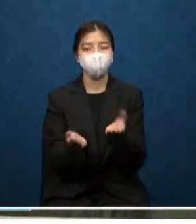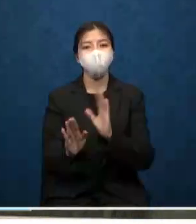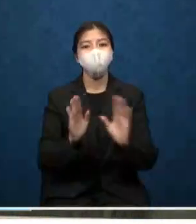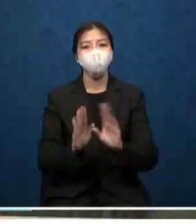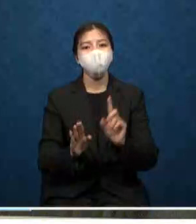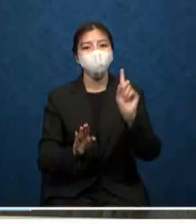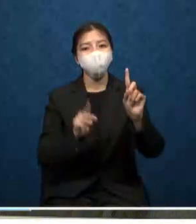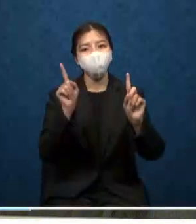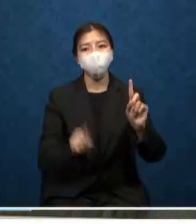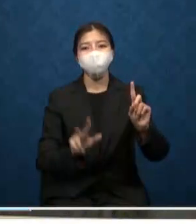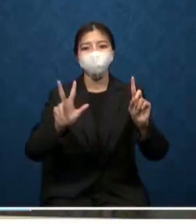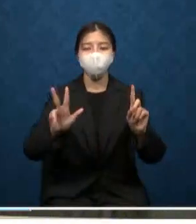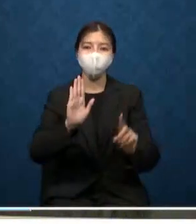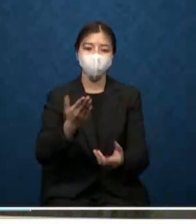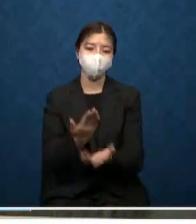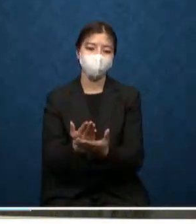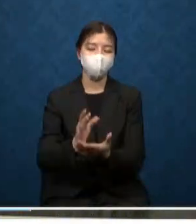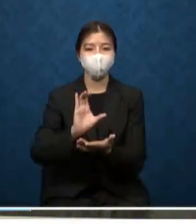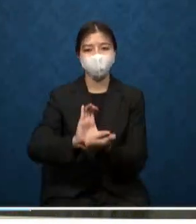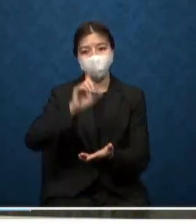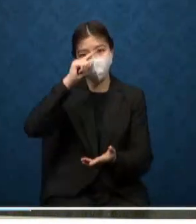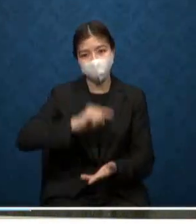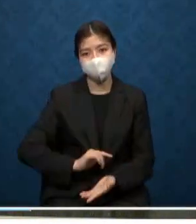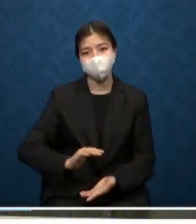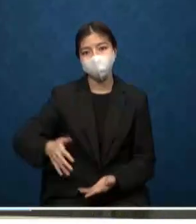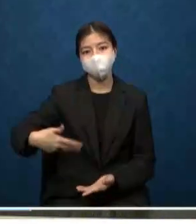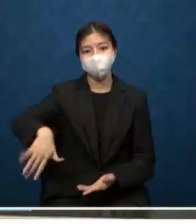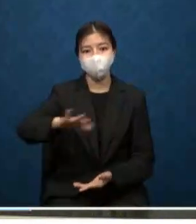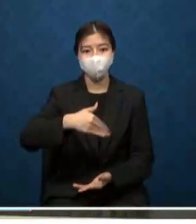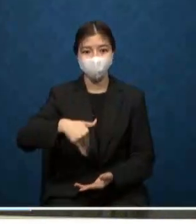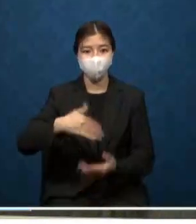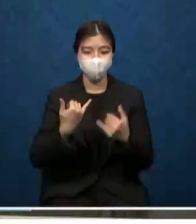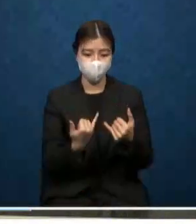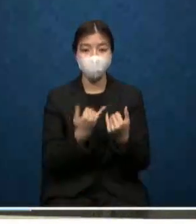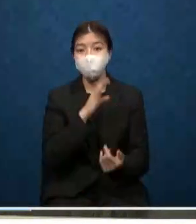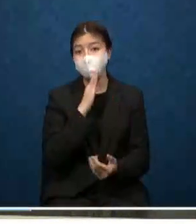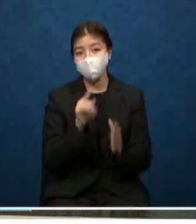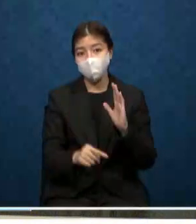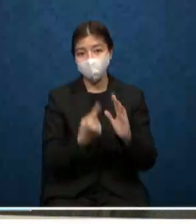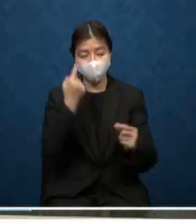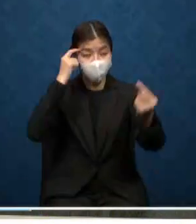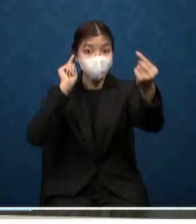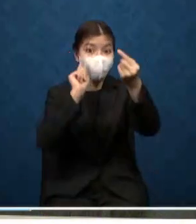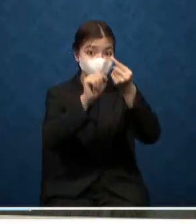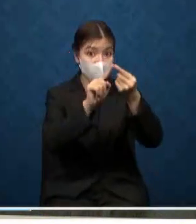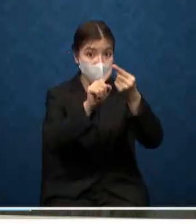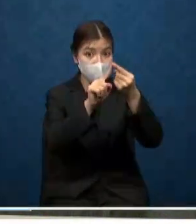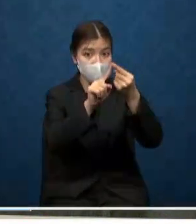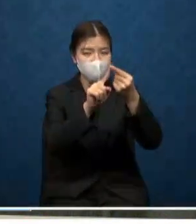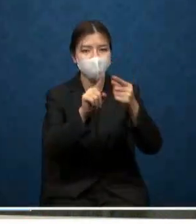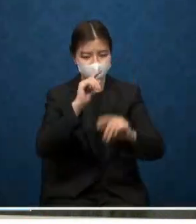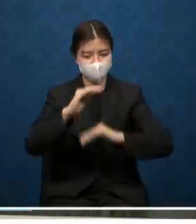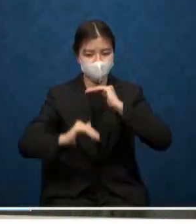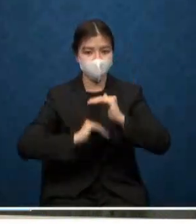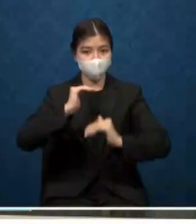1ใน3ของงบประมาณไทยทั้งหมดการที่เราเริ่มตั้งแต่ตั้งเป้าหมายว่าการพัฒน